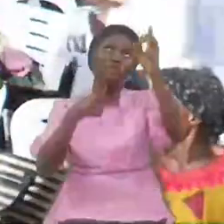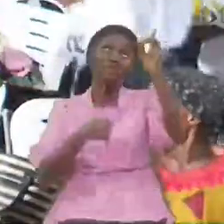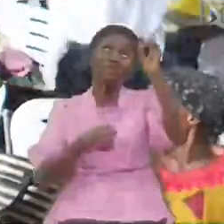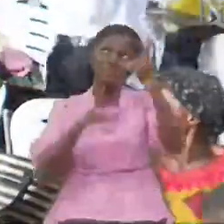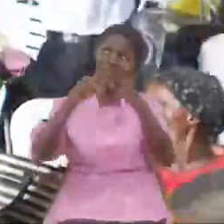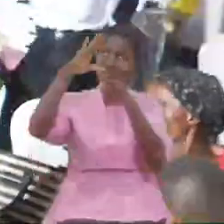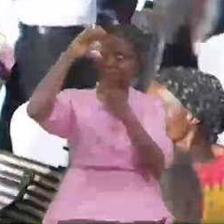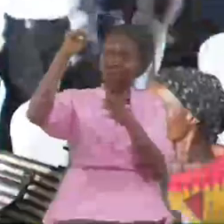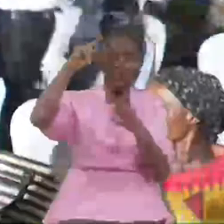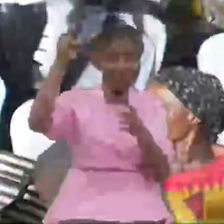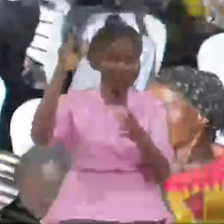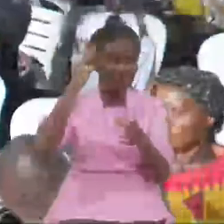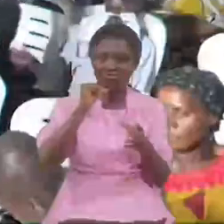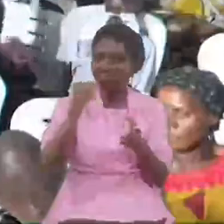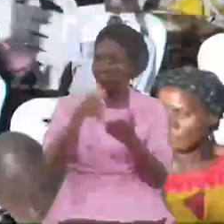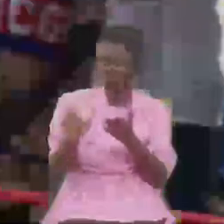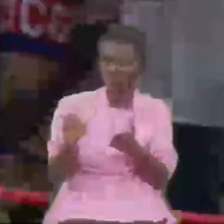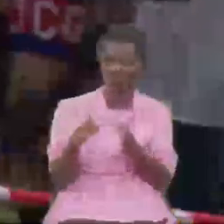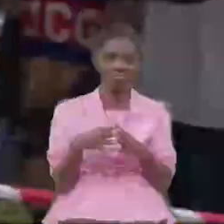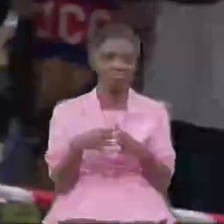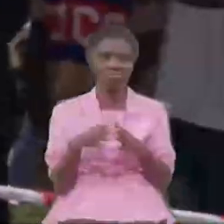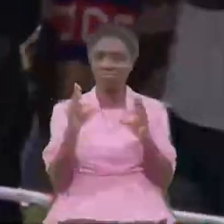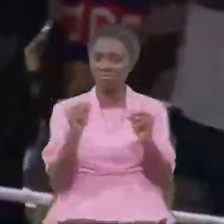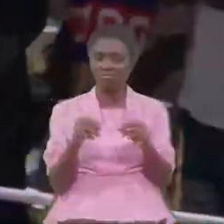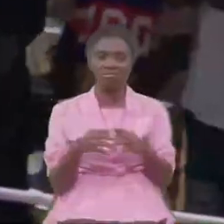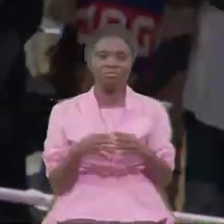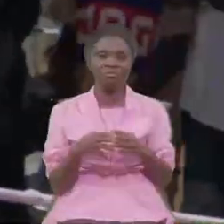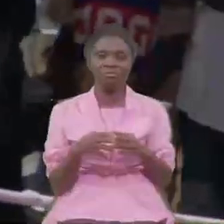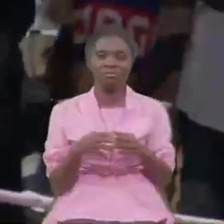Je ne mettrai pas dehors celui qui vient à moi.